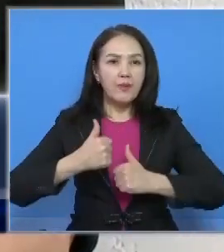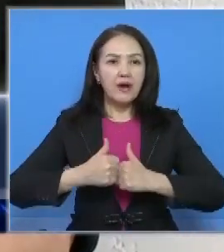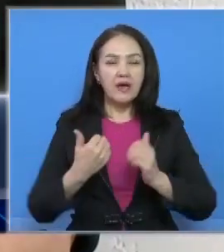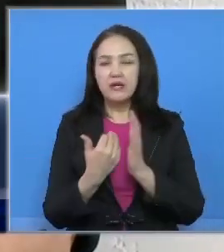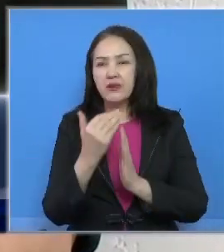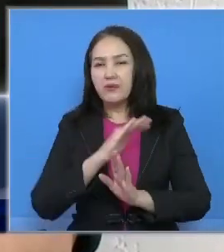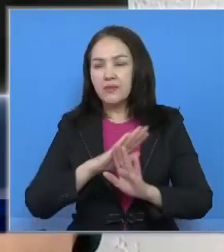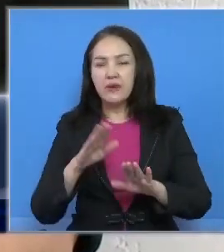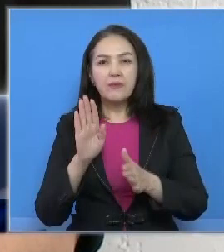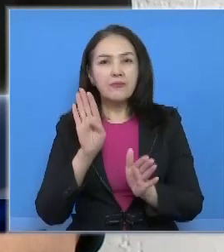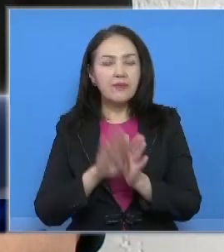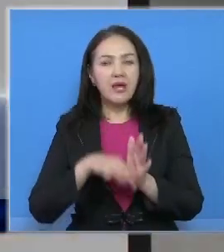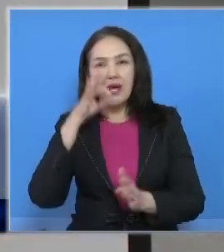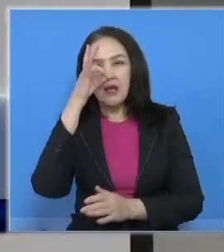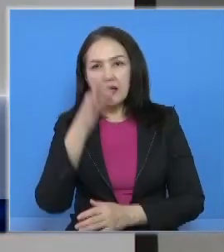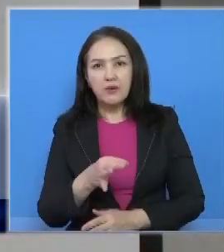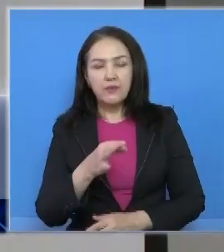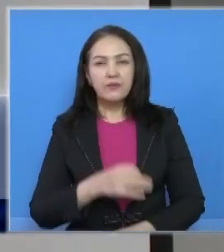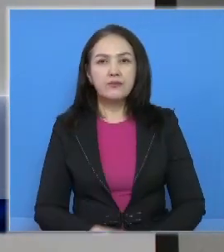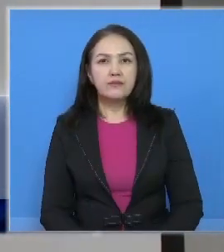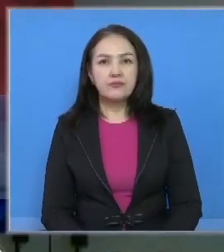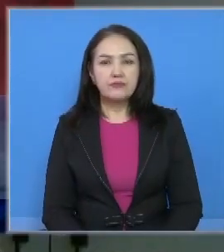невысокий за отсутствие опыта